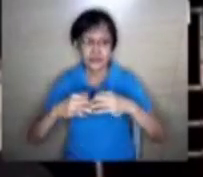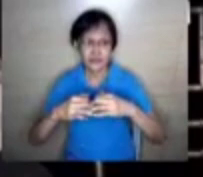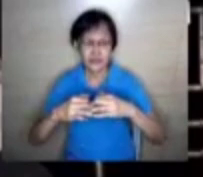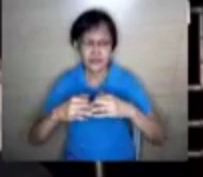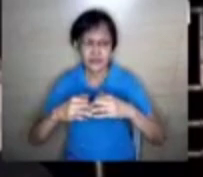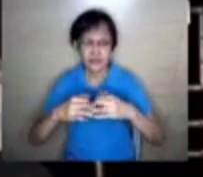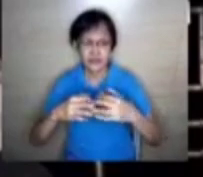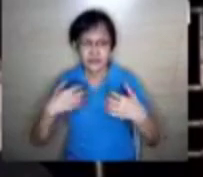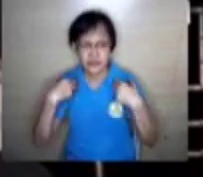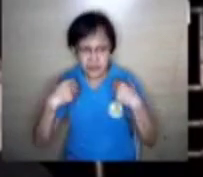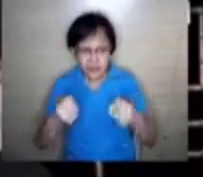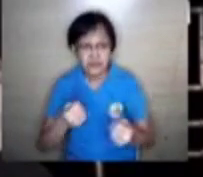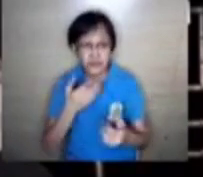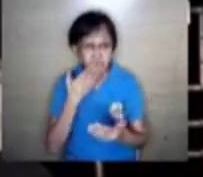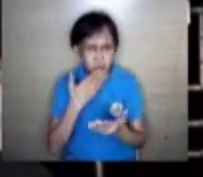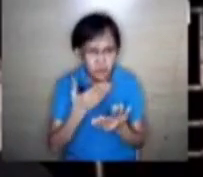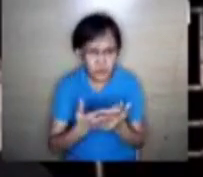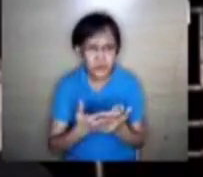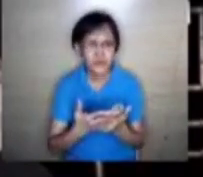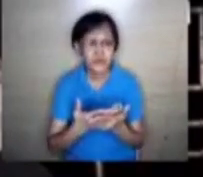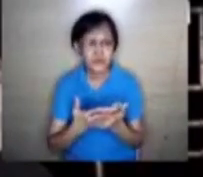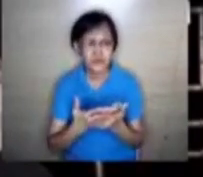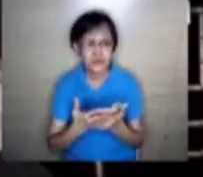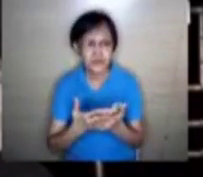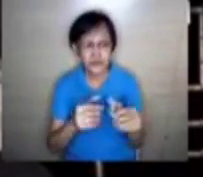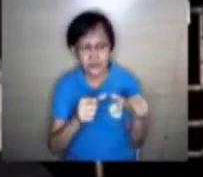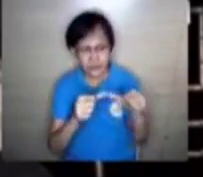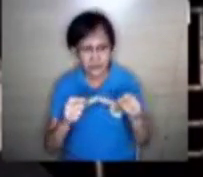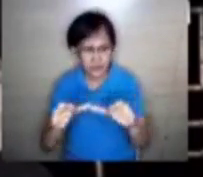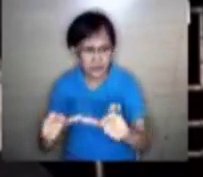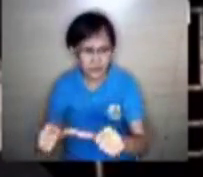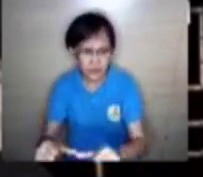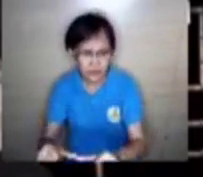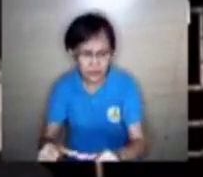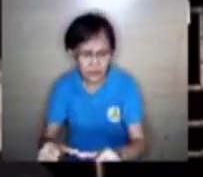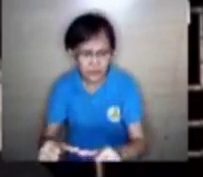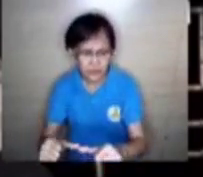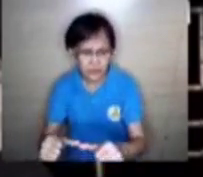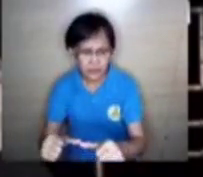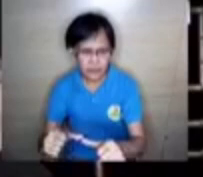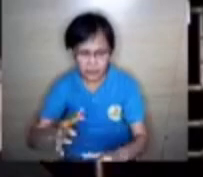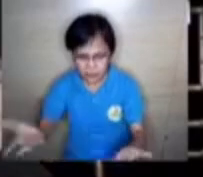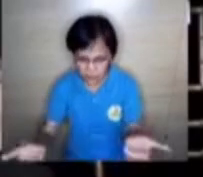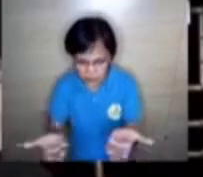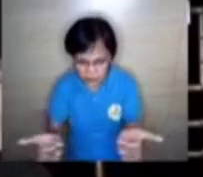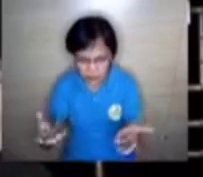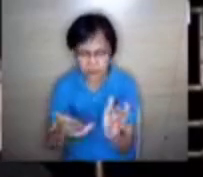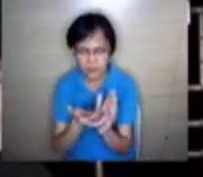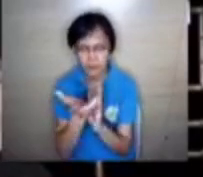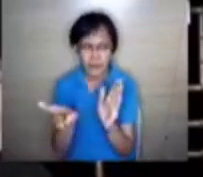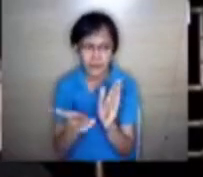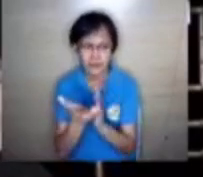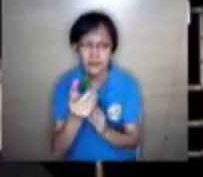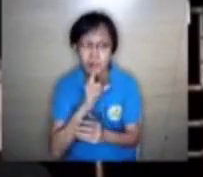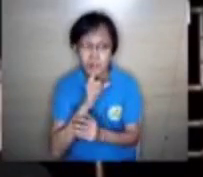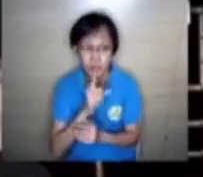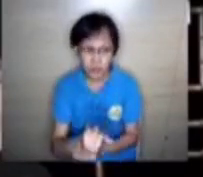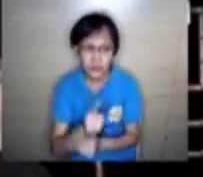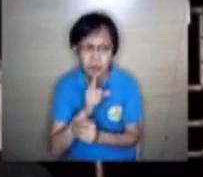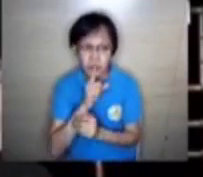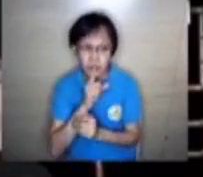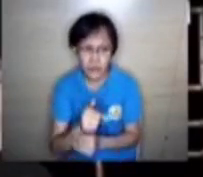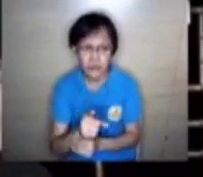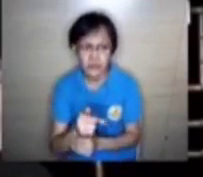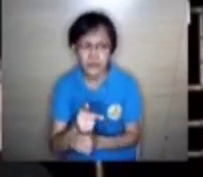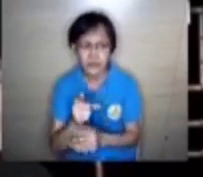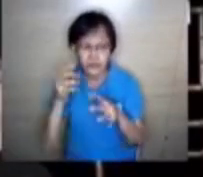pamayanan. At patuloy nating ipapakita sa lahat na dito sa lungsod ng Pasig, tunay na